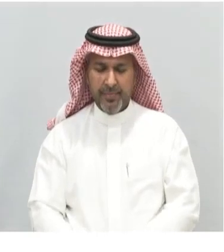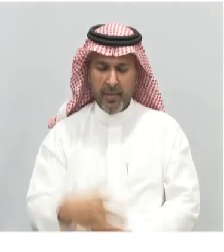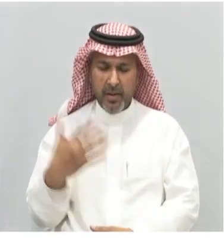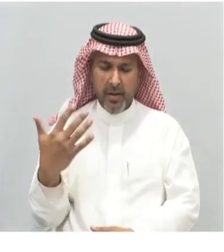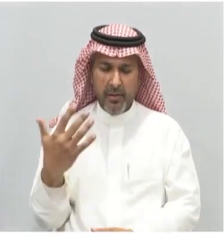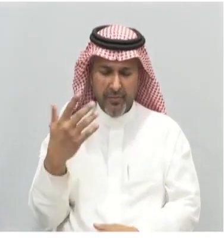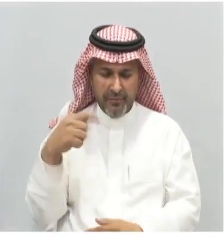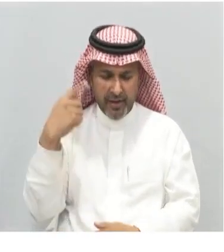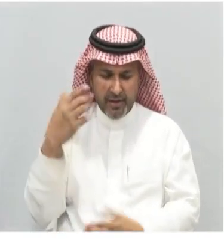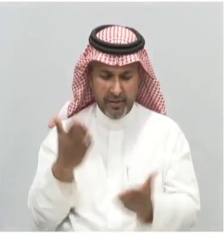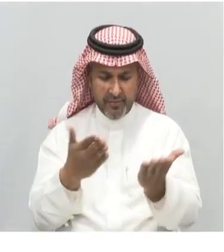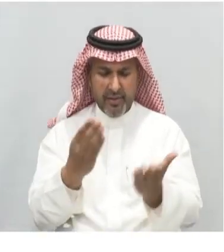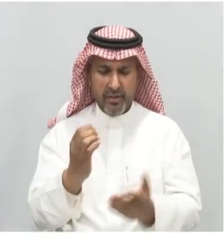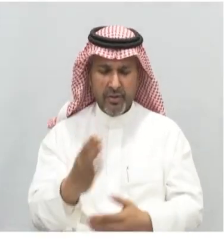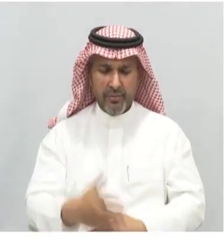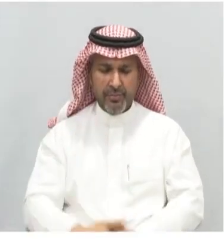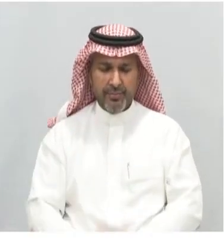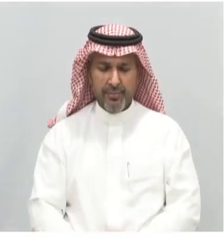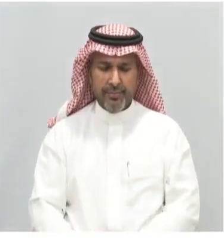الثالث تفضلوا يا مبدعين